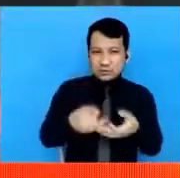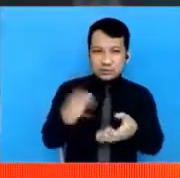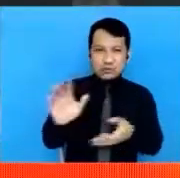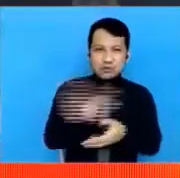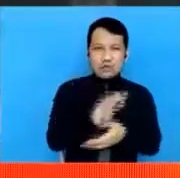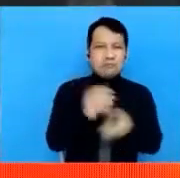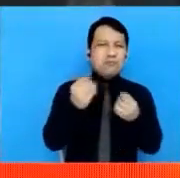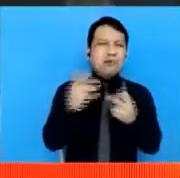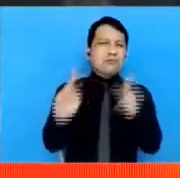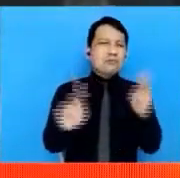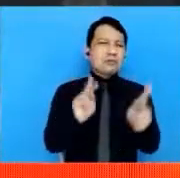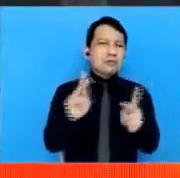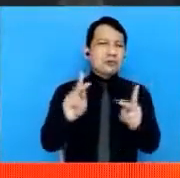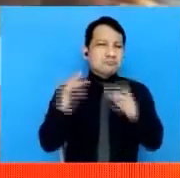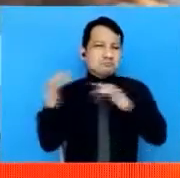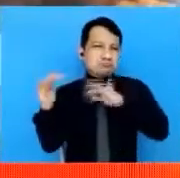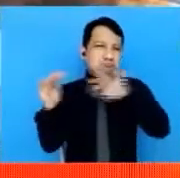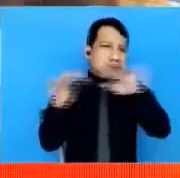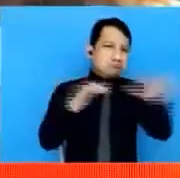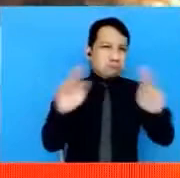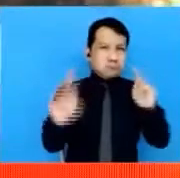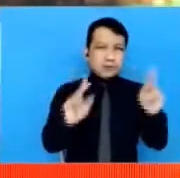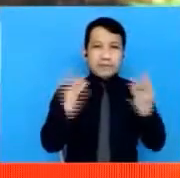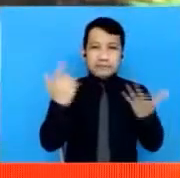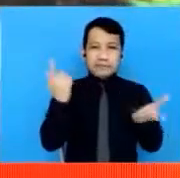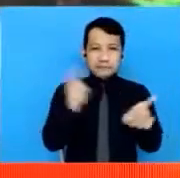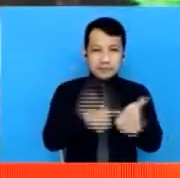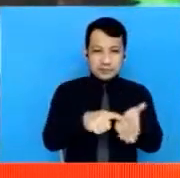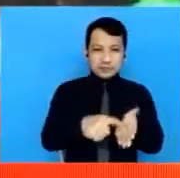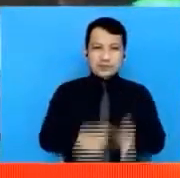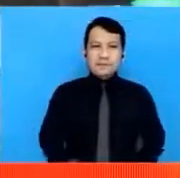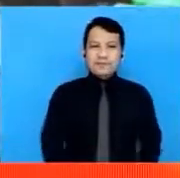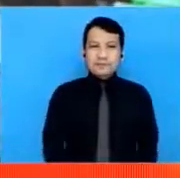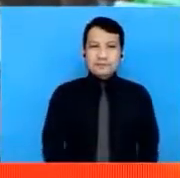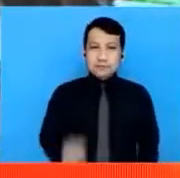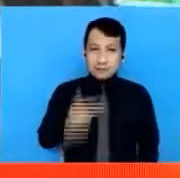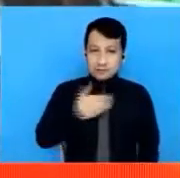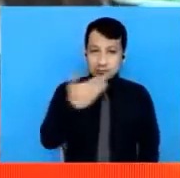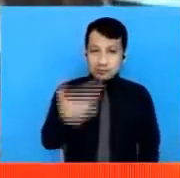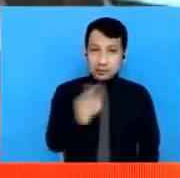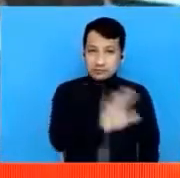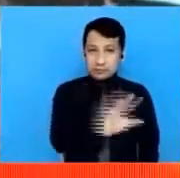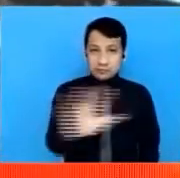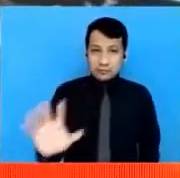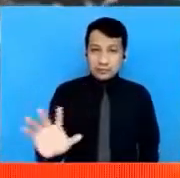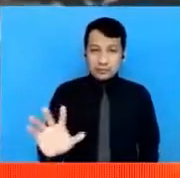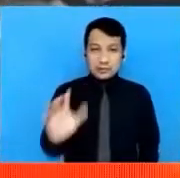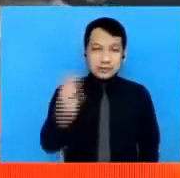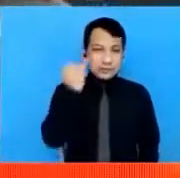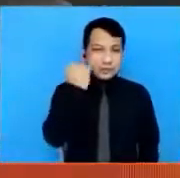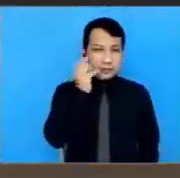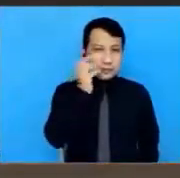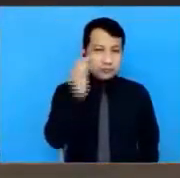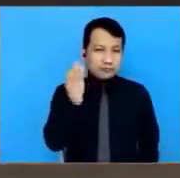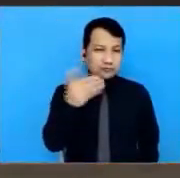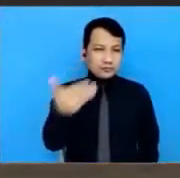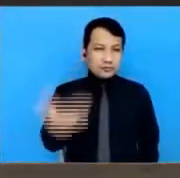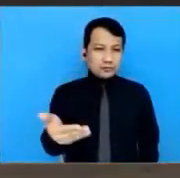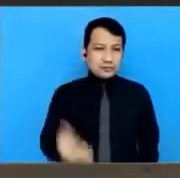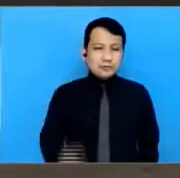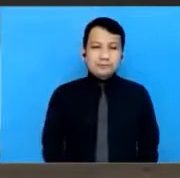milyong-milyong nagkukumahog na makapagparehistro. Nasa frontline ng balitang yan, si Jen Kalimon.